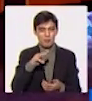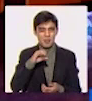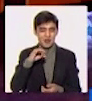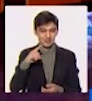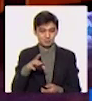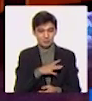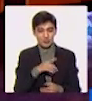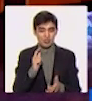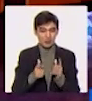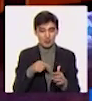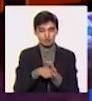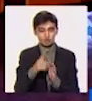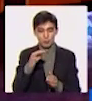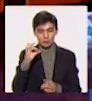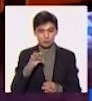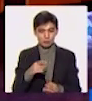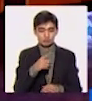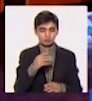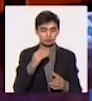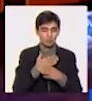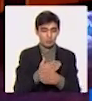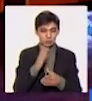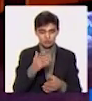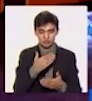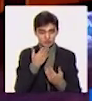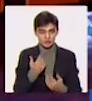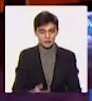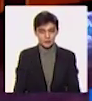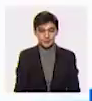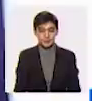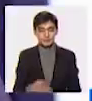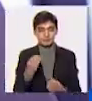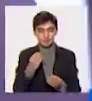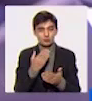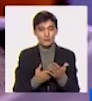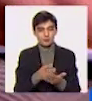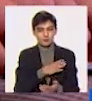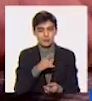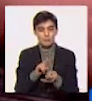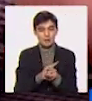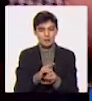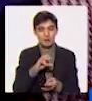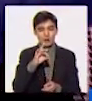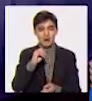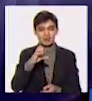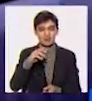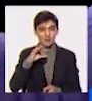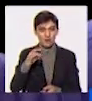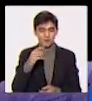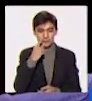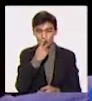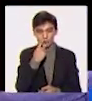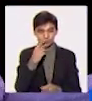обоснованности не доказаны, да? 100% нет. Кстати, смотрите, вот еще советуют, да, вот мыльный раствор, мыльным раствором промывать нос. Вот он